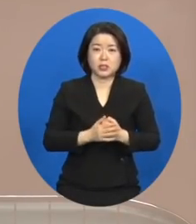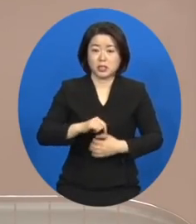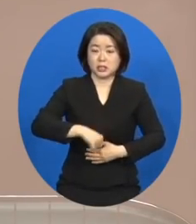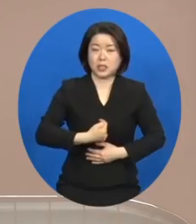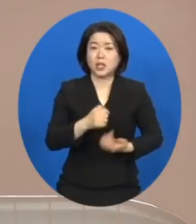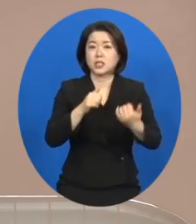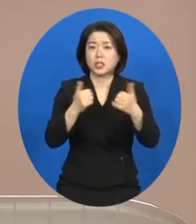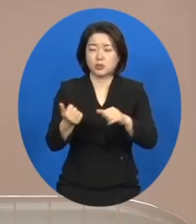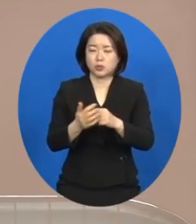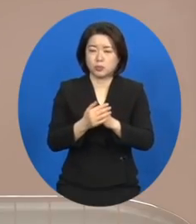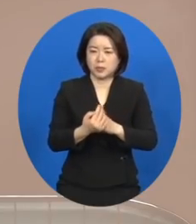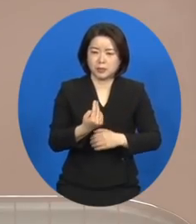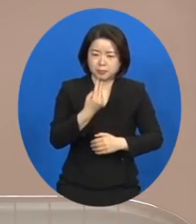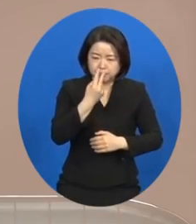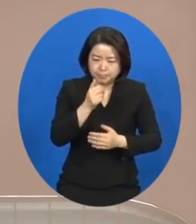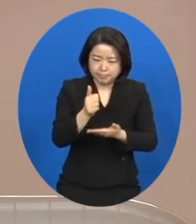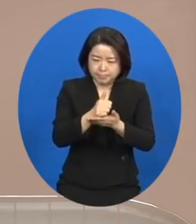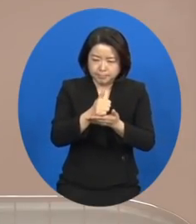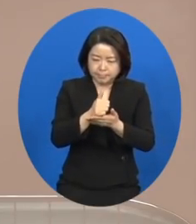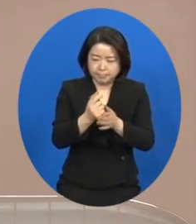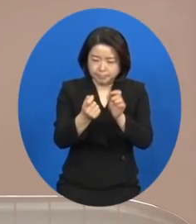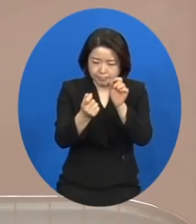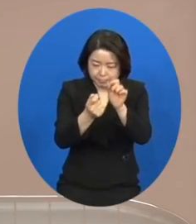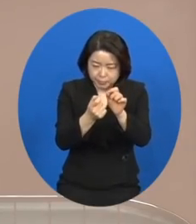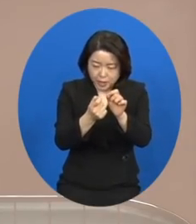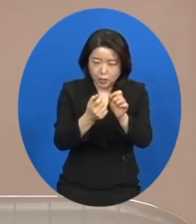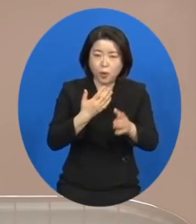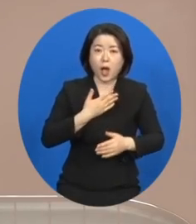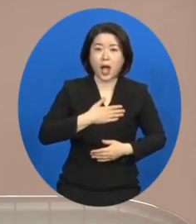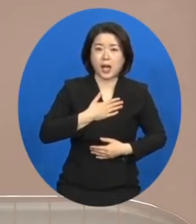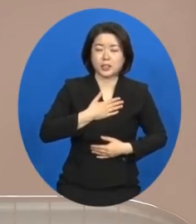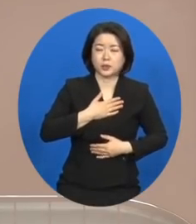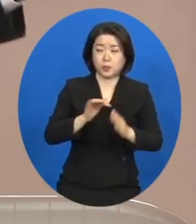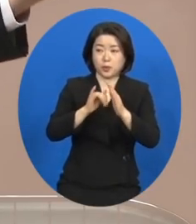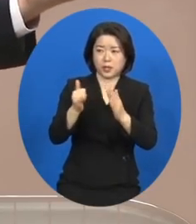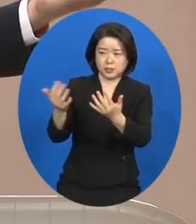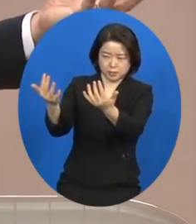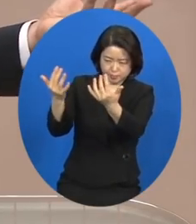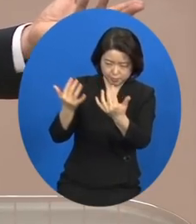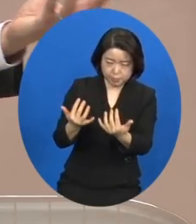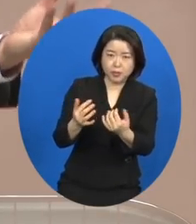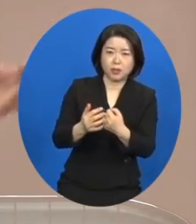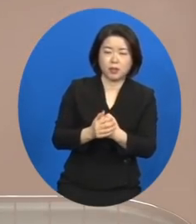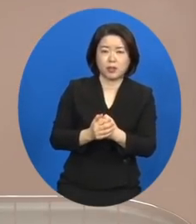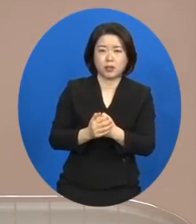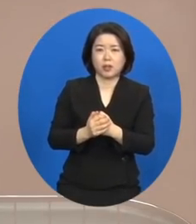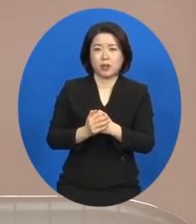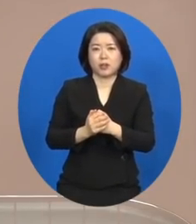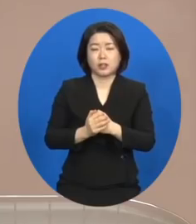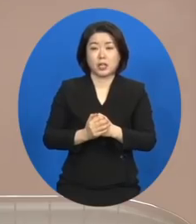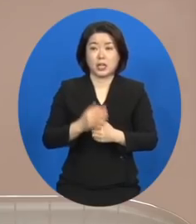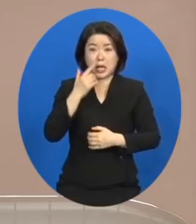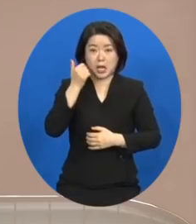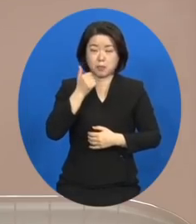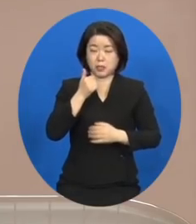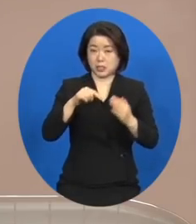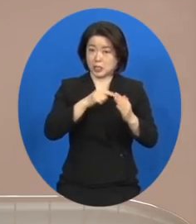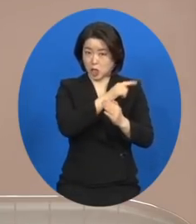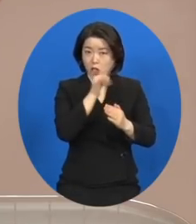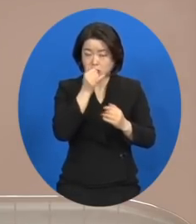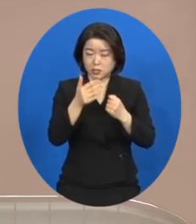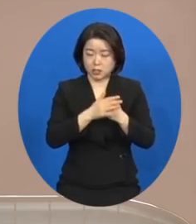죽음이 임박한 것을 아시고 가족들을 다 불러 모으셔서 그 당시에 뭐 아버님은 다른 데 계셨기 때문에 갈 수는 없었지만